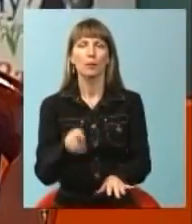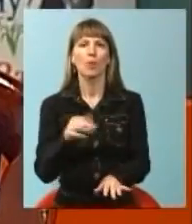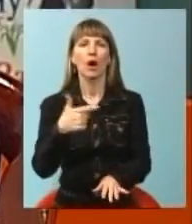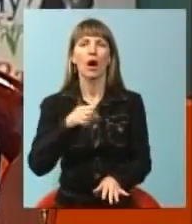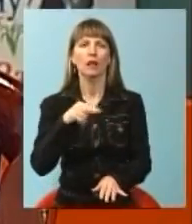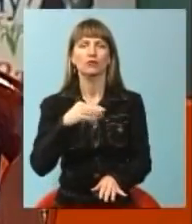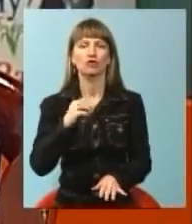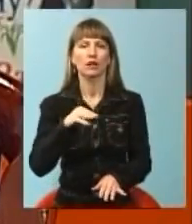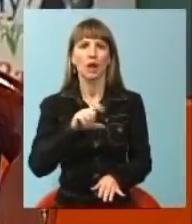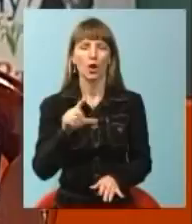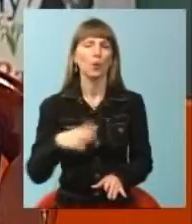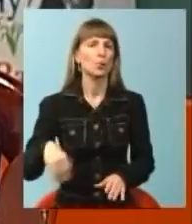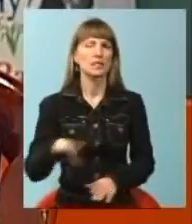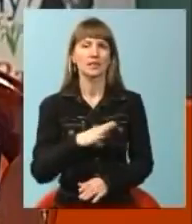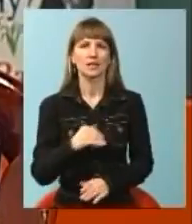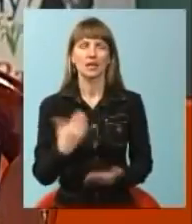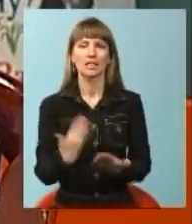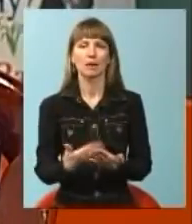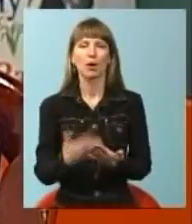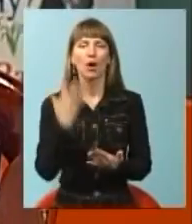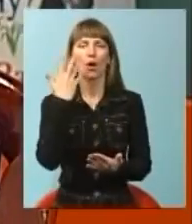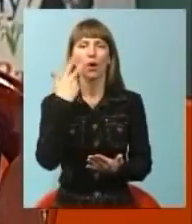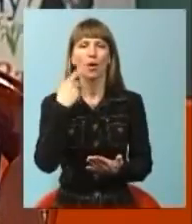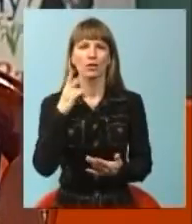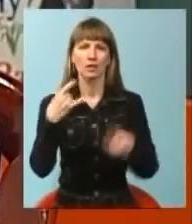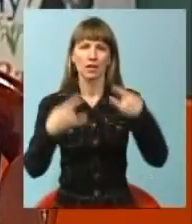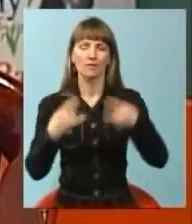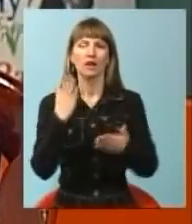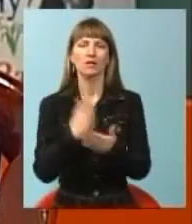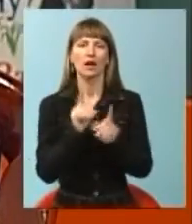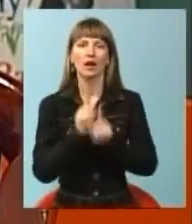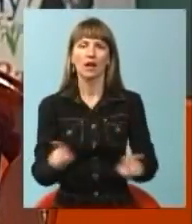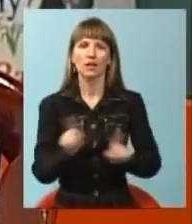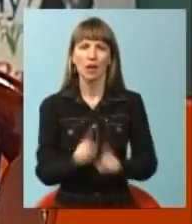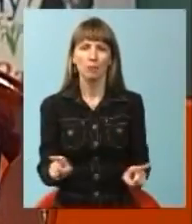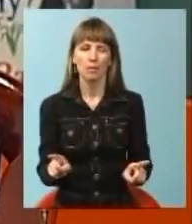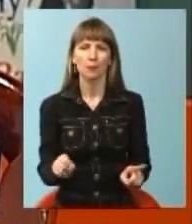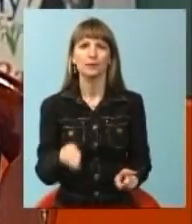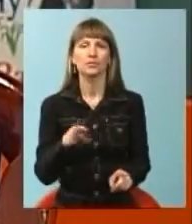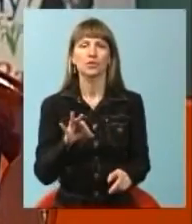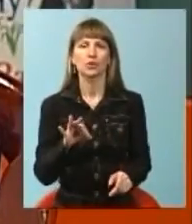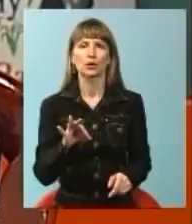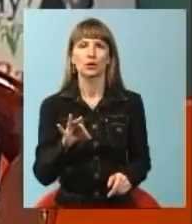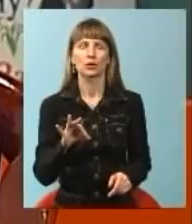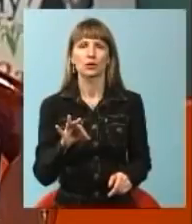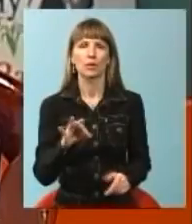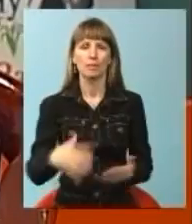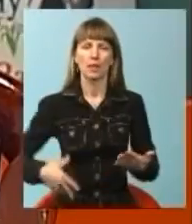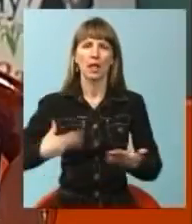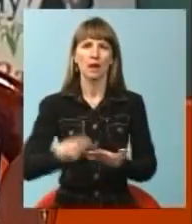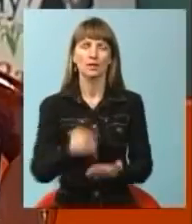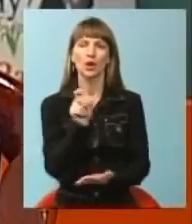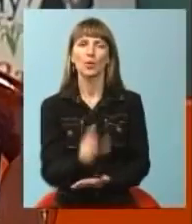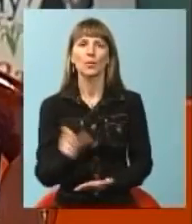гаджетах усіх. Наприклад, коли на телевізорі йде реклама, то платять люди,